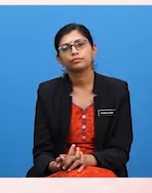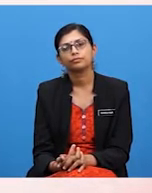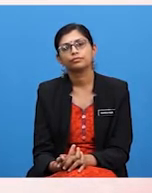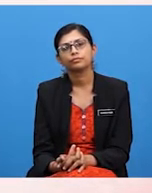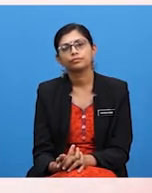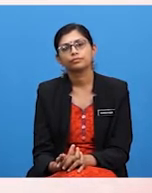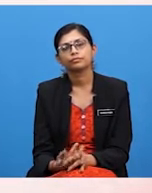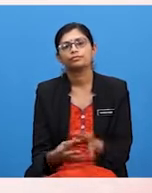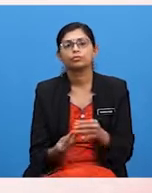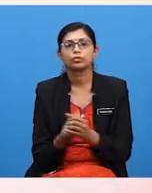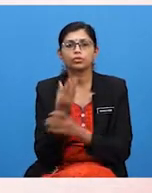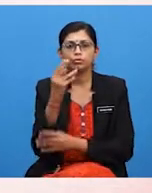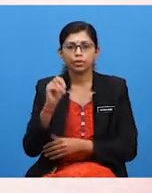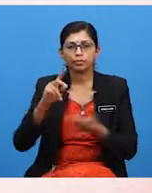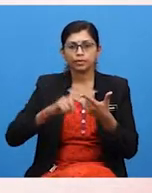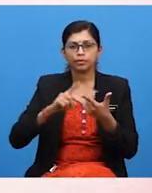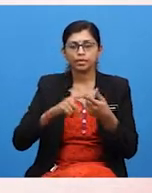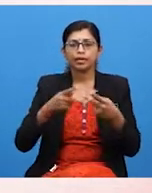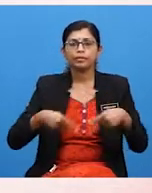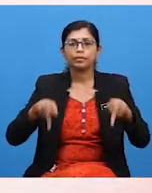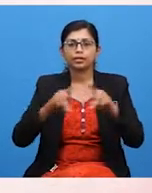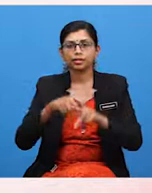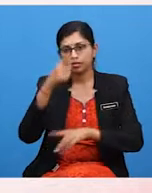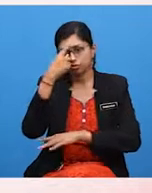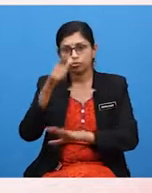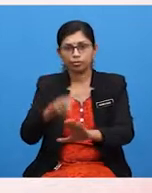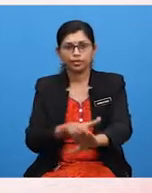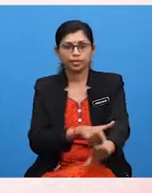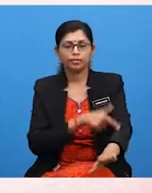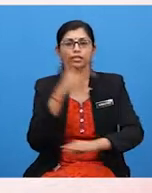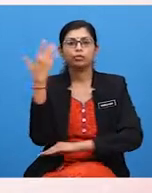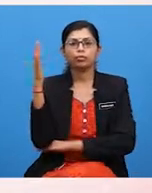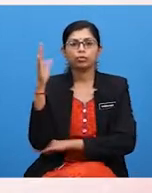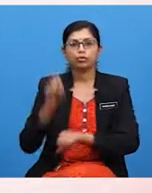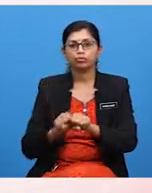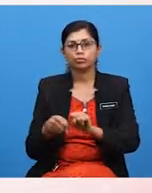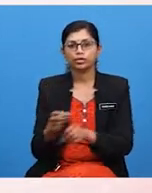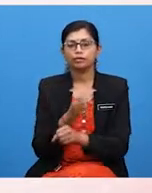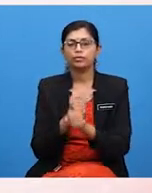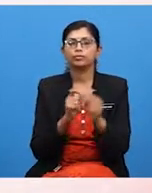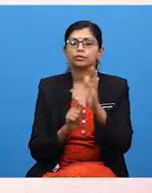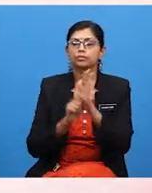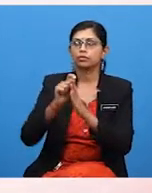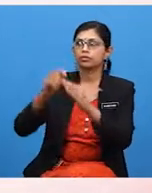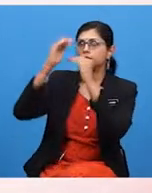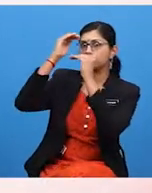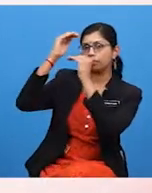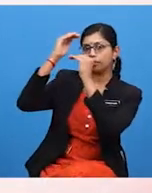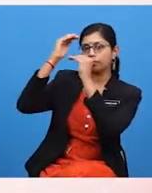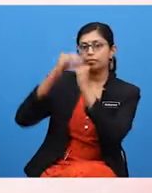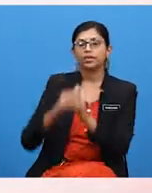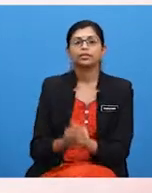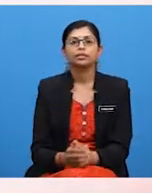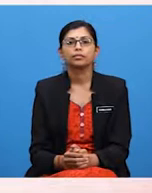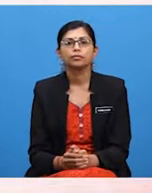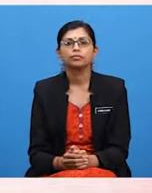Pertumbuhan primer adalah penting bagi pemanjangan pokok supaya dapat mencapai ketinggian